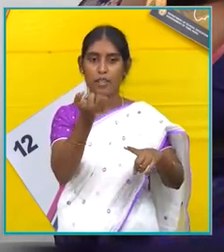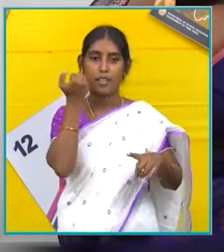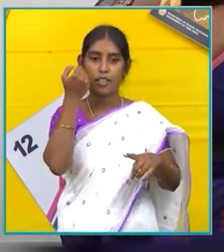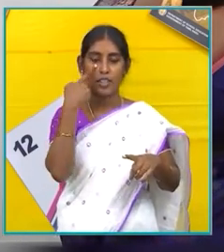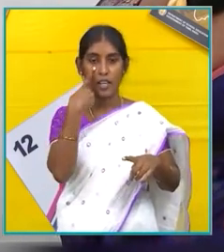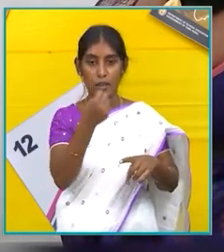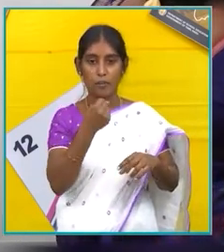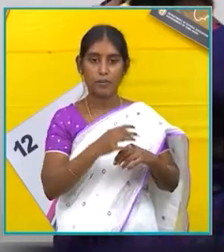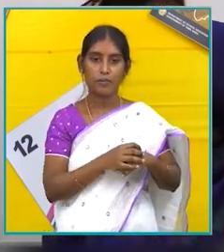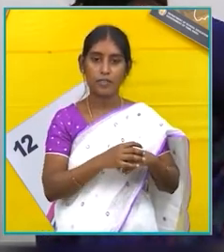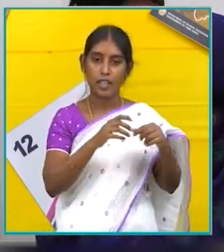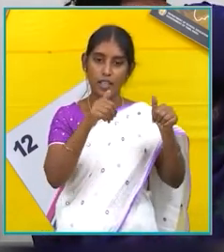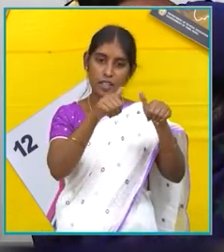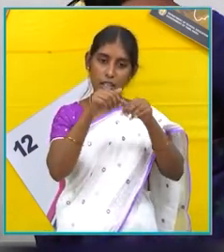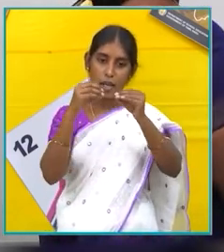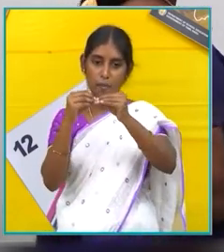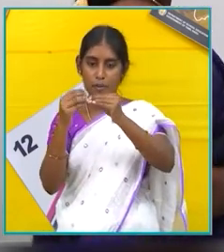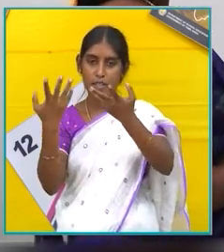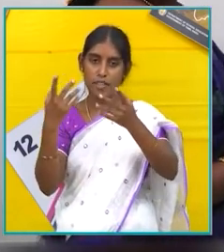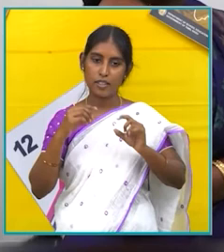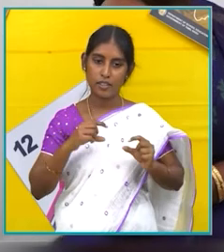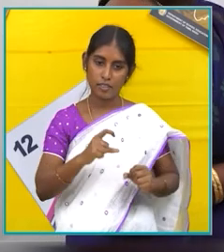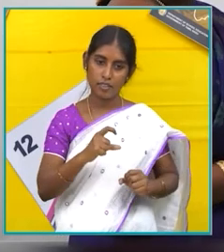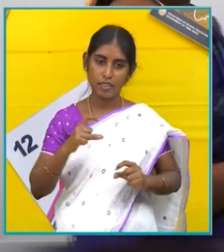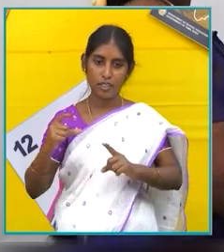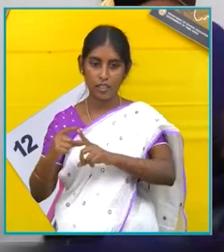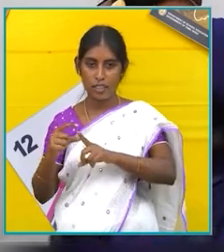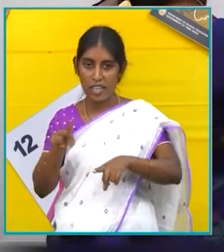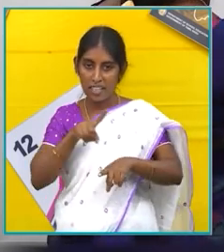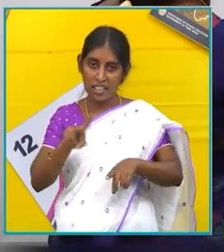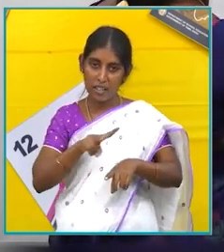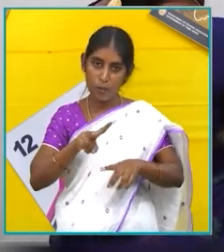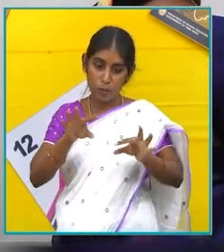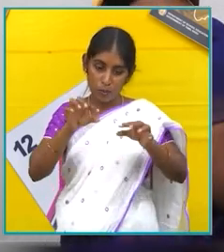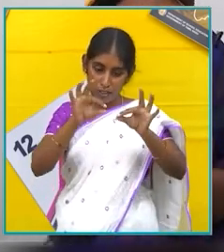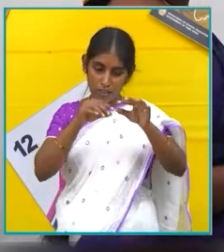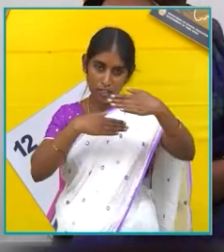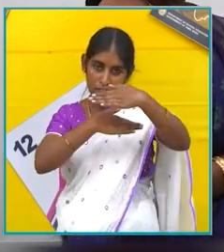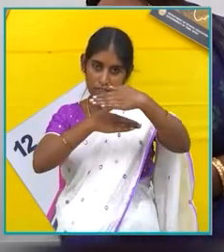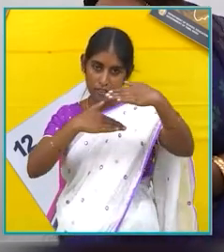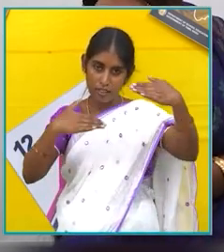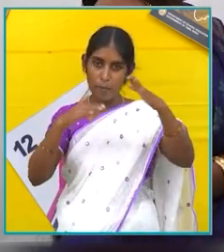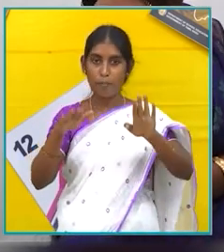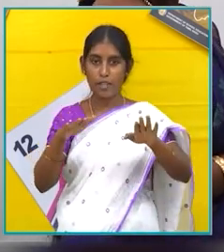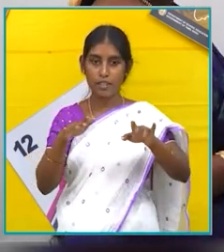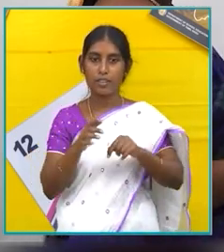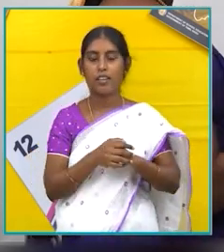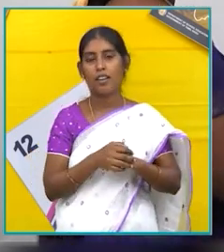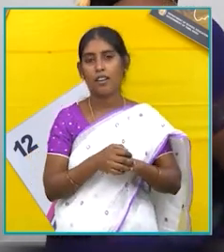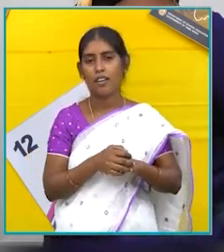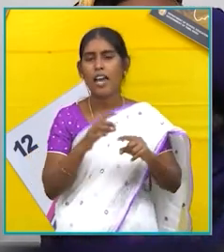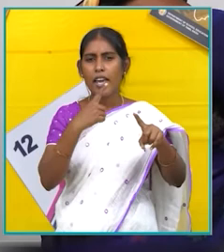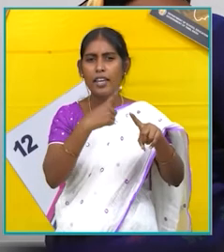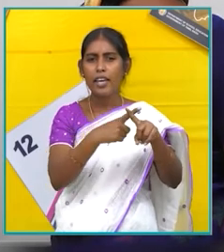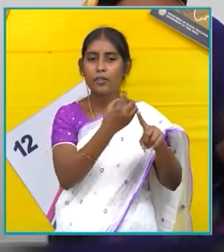வந்து ஏபி சிடி, அது ரெண்டும் என்னன்னு சொல்கிறாங்க? இணை அப்படின்னு சொல்கிறாங்க. அப்படி இருந்தால் எக்ஸின் மதிப்பு என்னன்னு கேட்குறாங்க. இப்போ